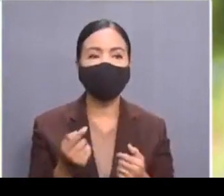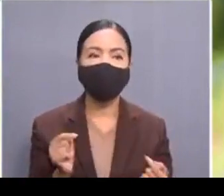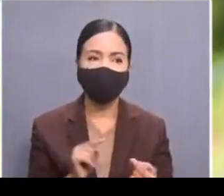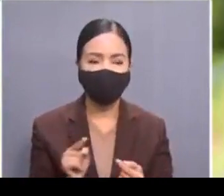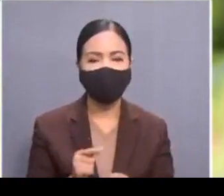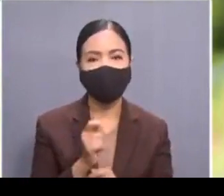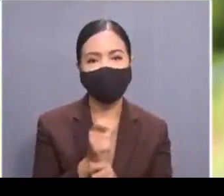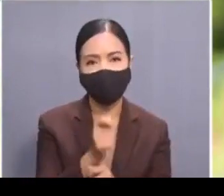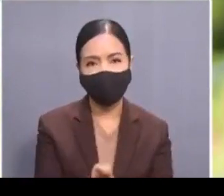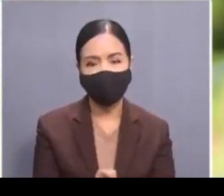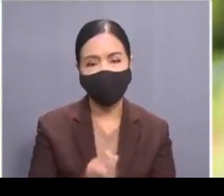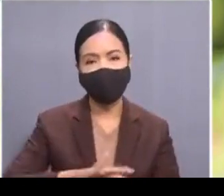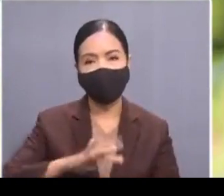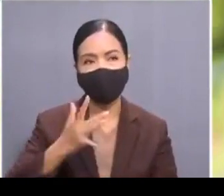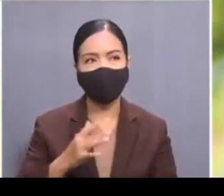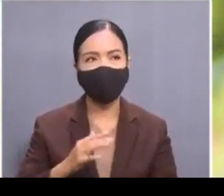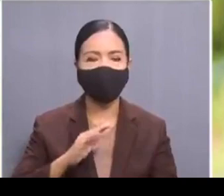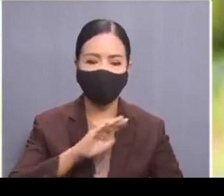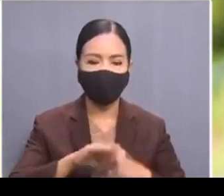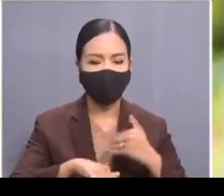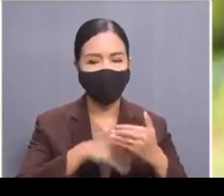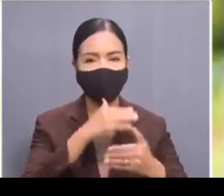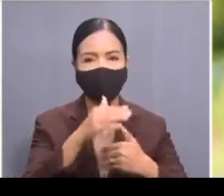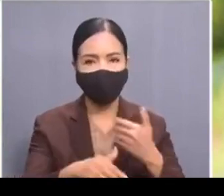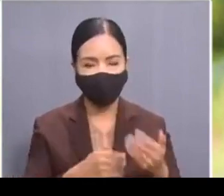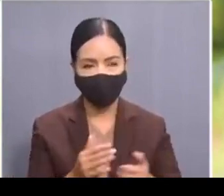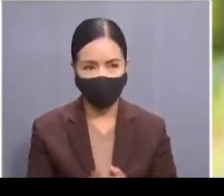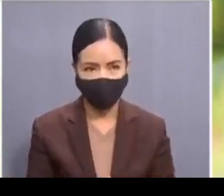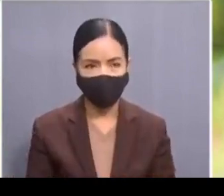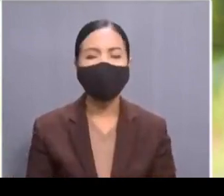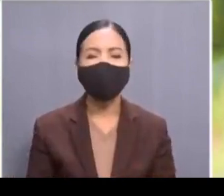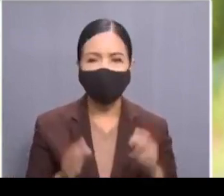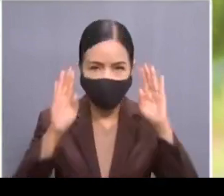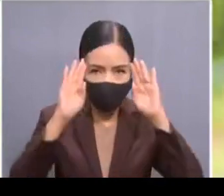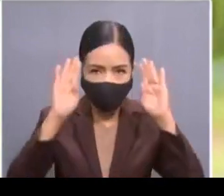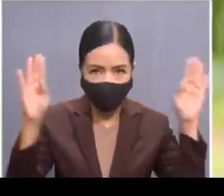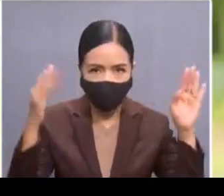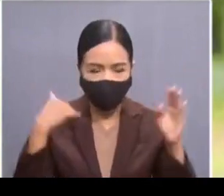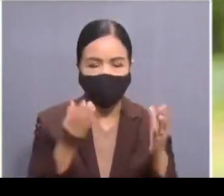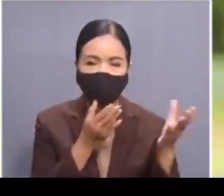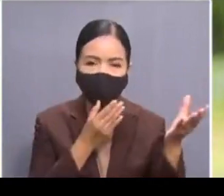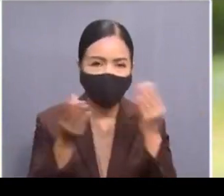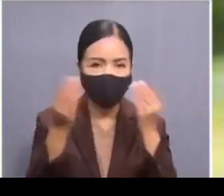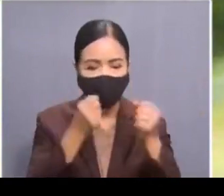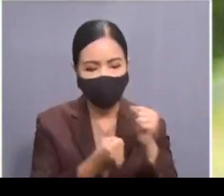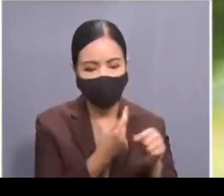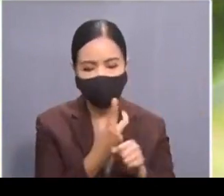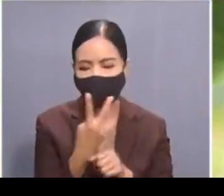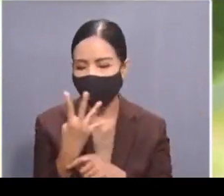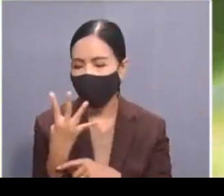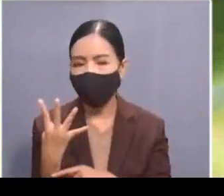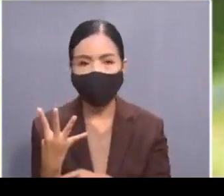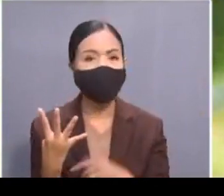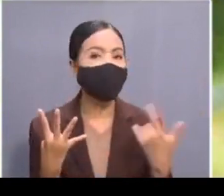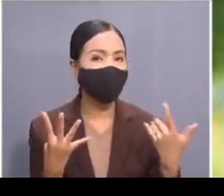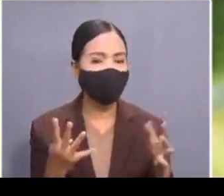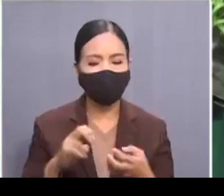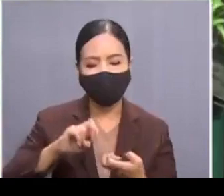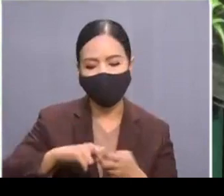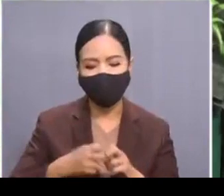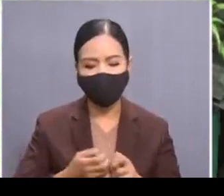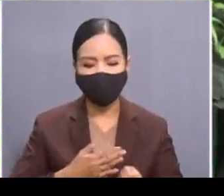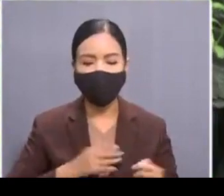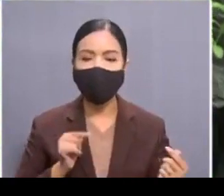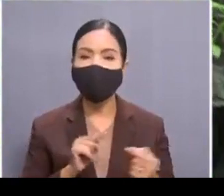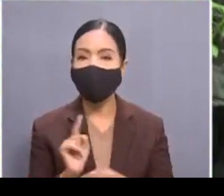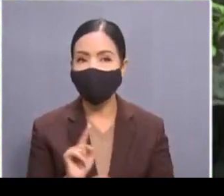ของเกษตรอินทรีย์มาจนถึงจุดหนึ่งเราก็เก็บเกี่ยวประสบการณ์จาก3ปี4ปีที่ผ่านมาเนี่ยว่าปัญหาของเราอยู่ต